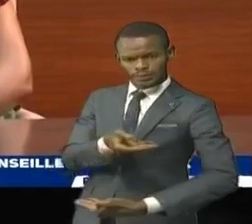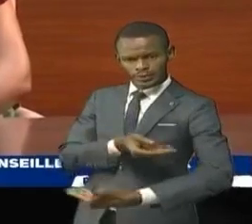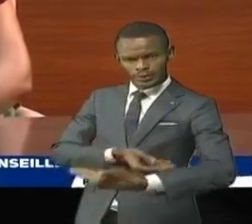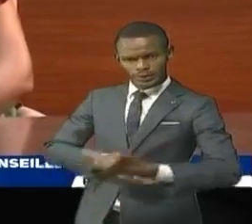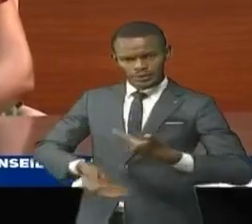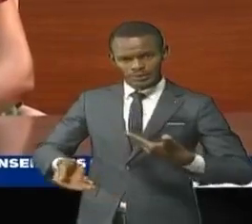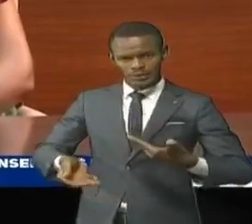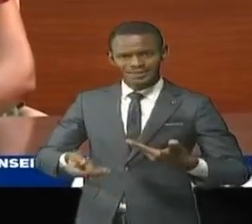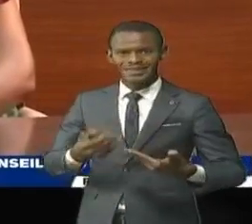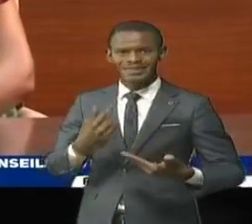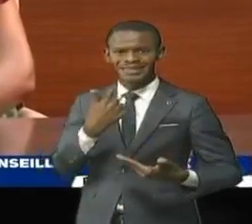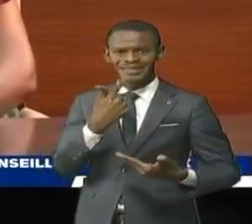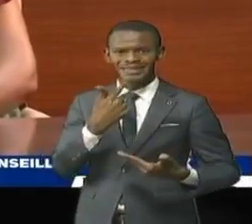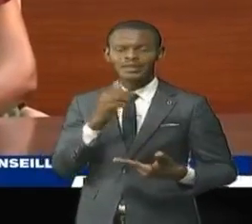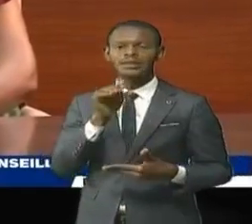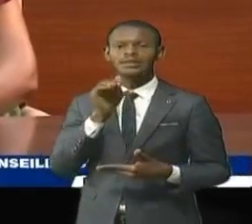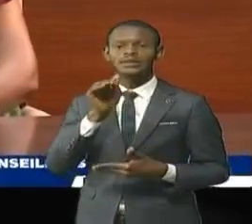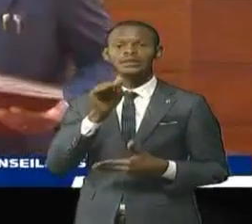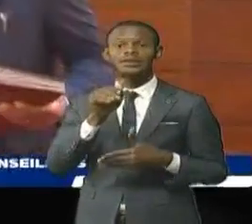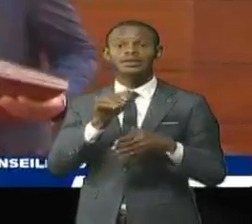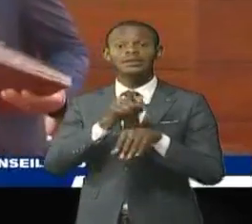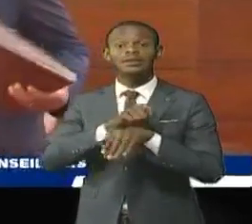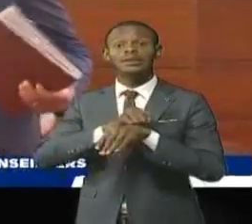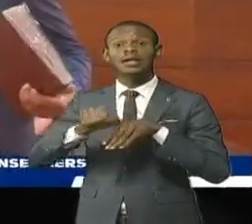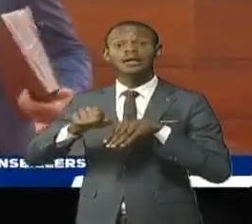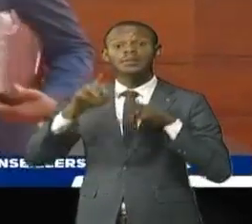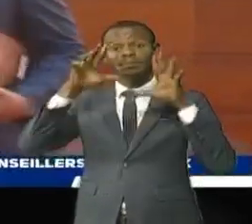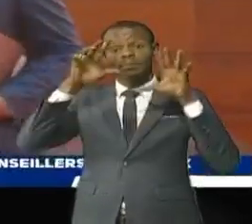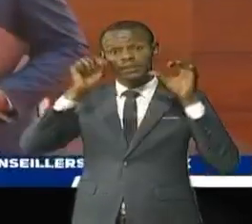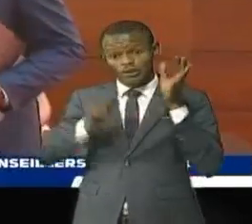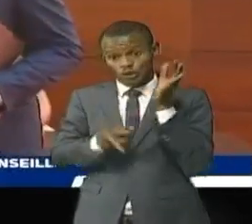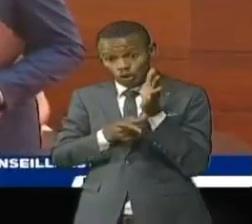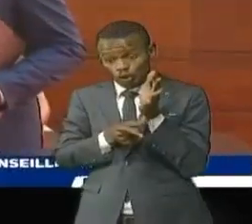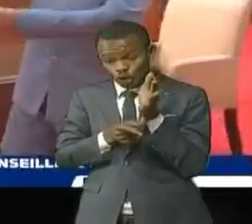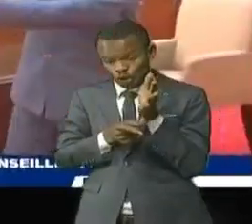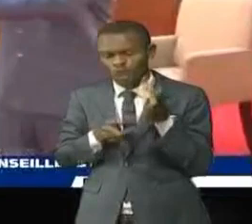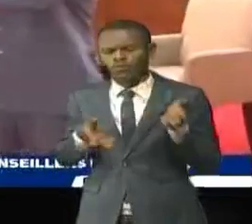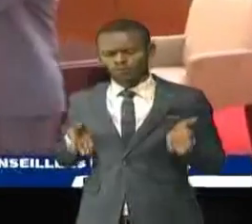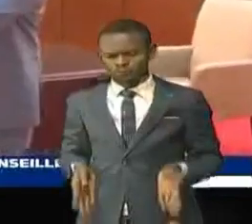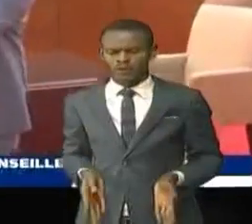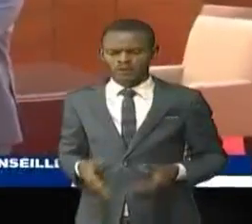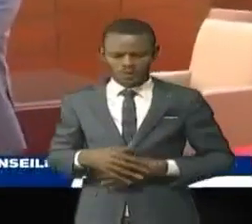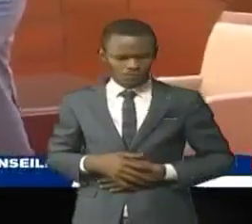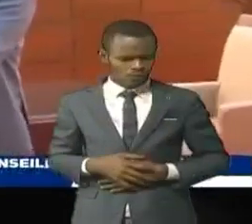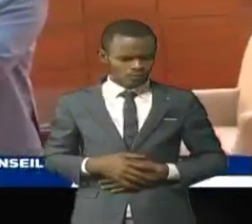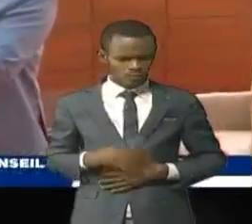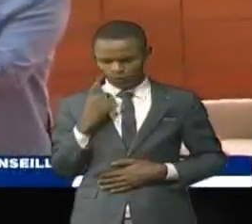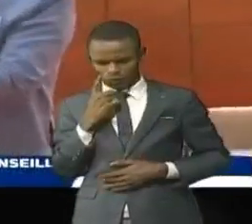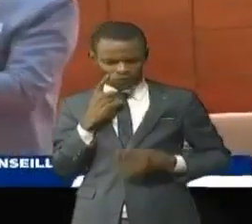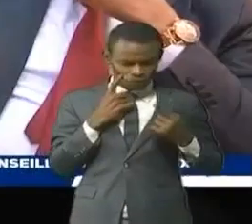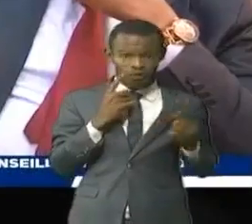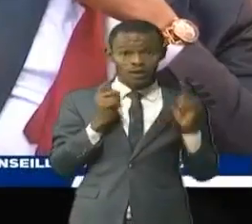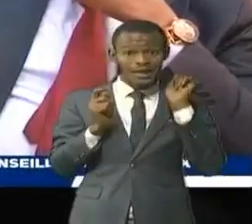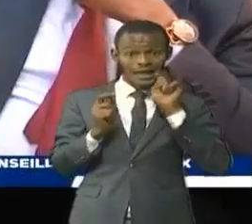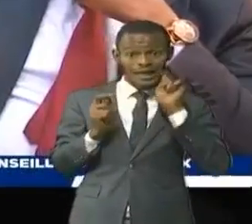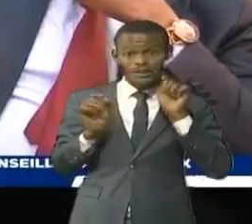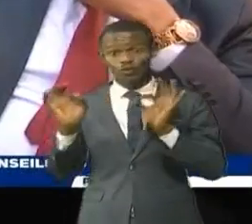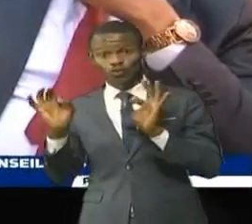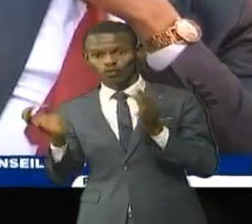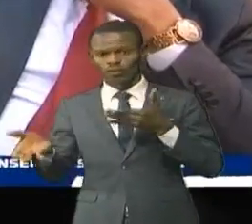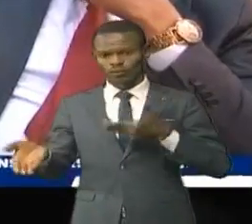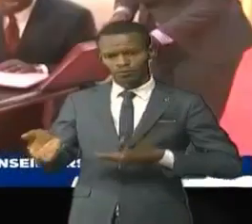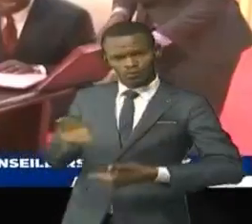Mme Nicole Toumba-Boatia, directeur de cabinet adjoint du chef de l'État en charge des questions politiques,